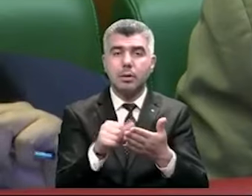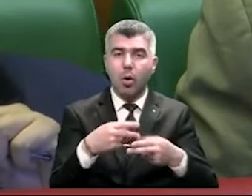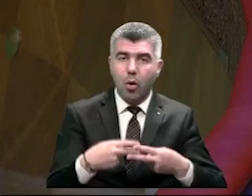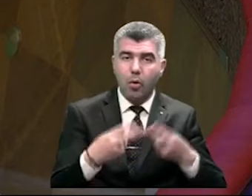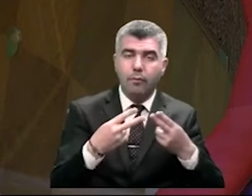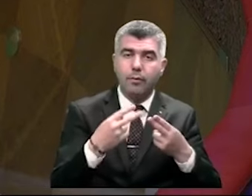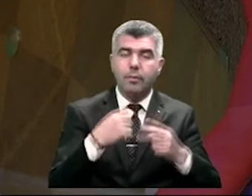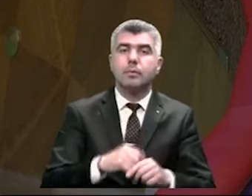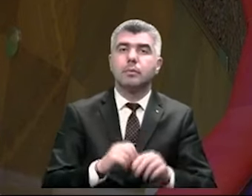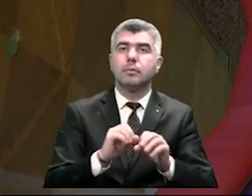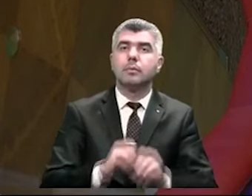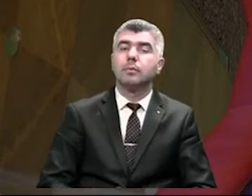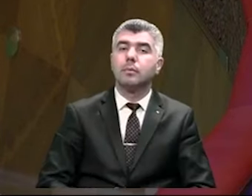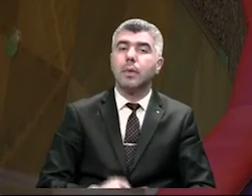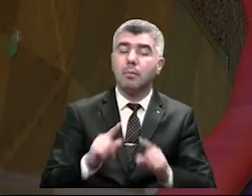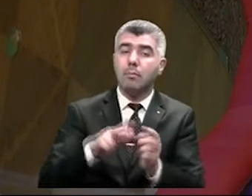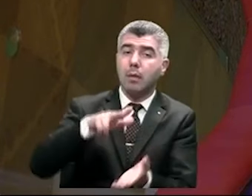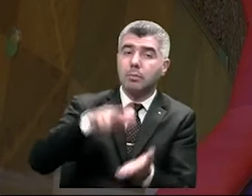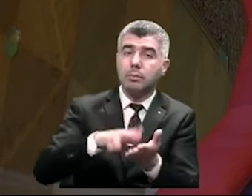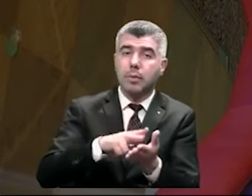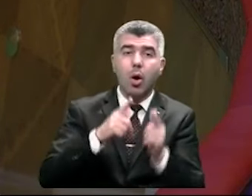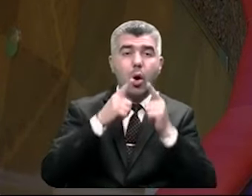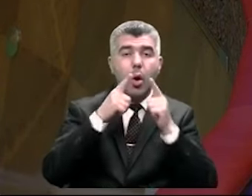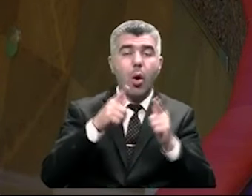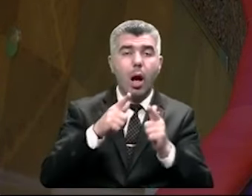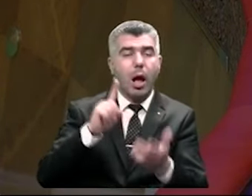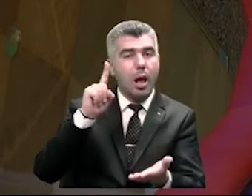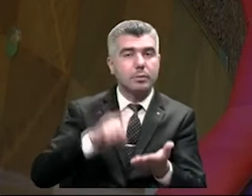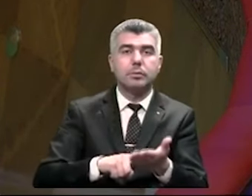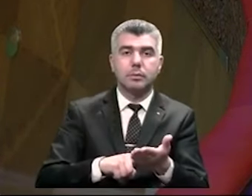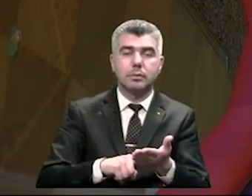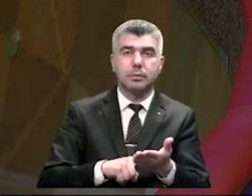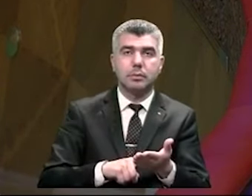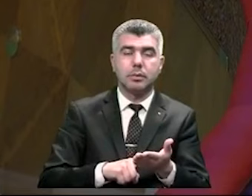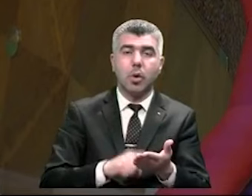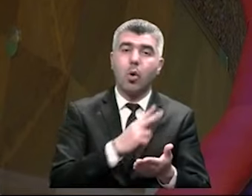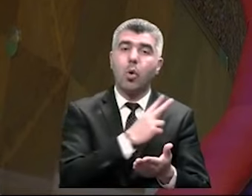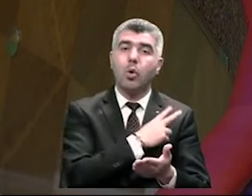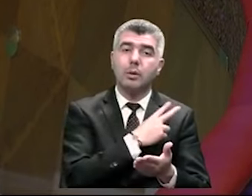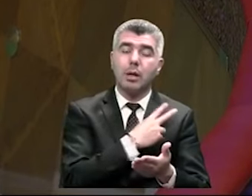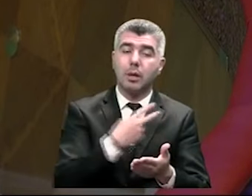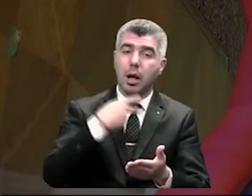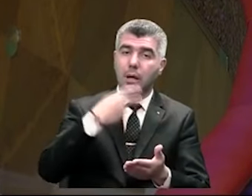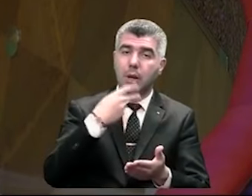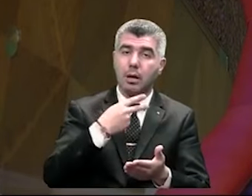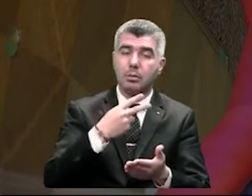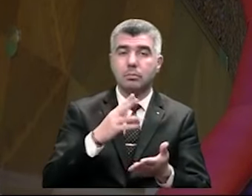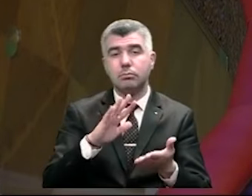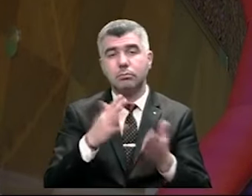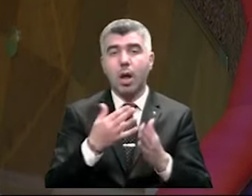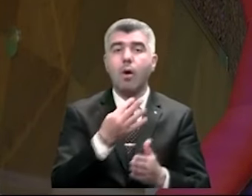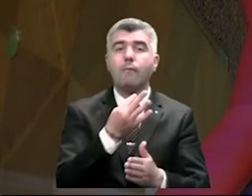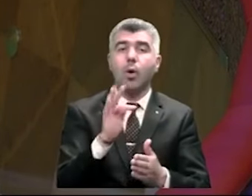نشر ادراج الاشهاد في اللغات باش ماخليش استاذ جمعي ماك تكلمش على الاقل